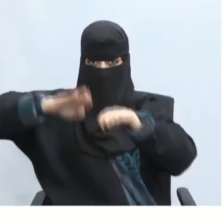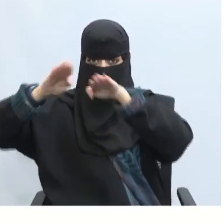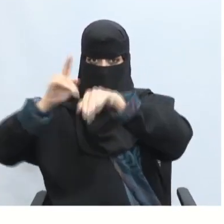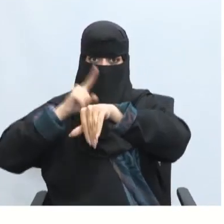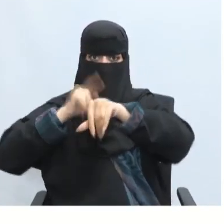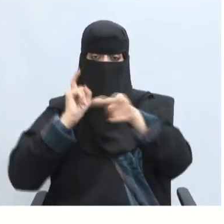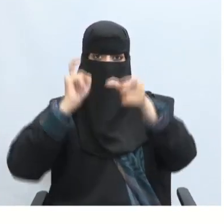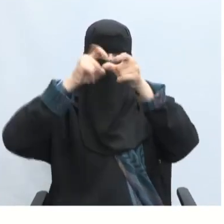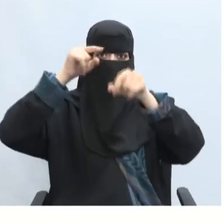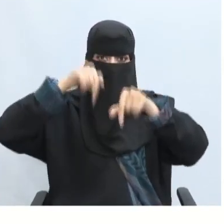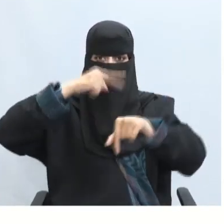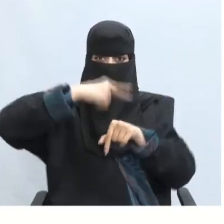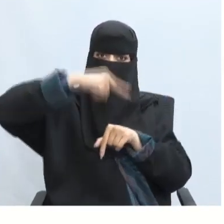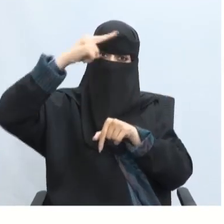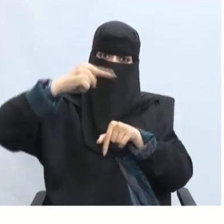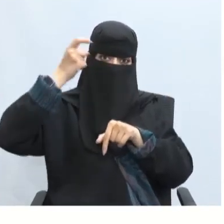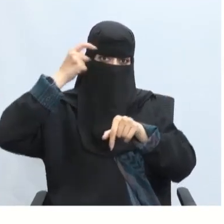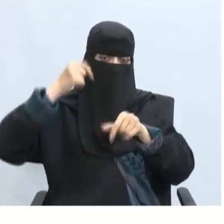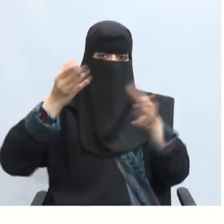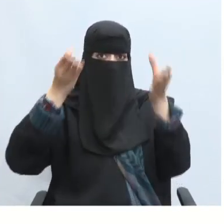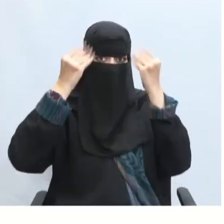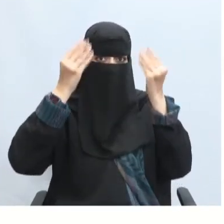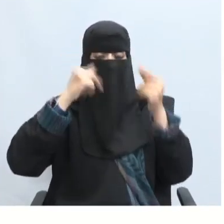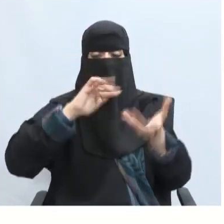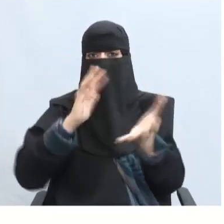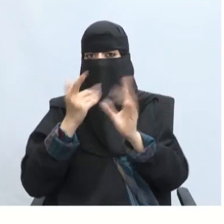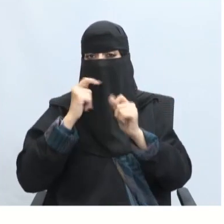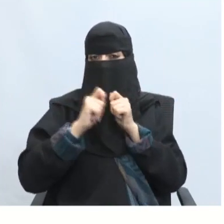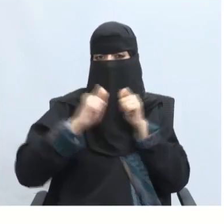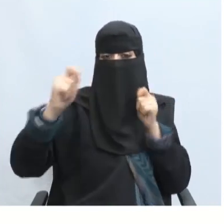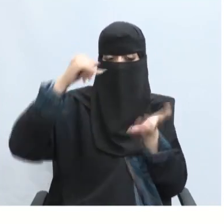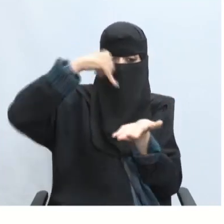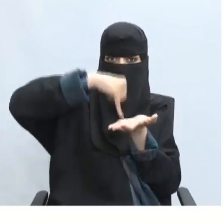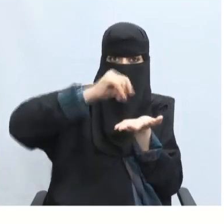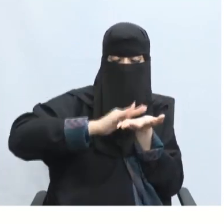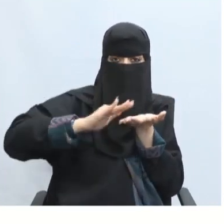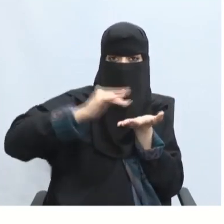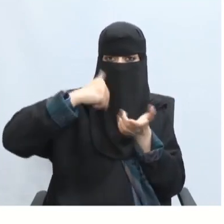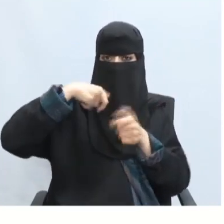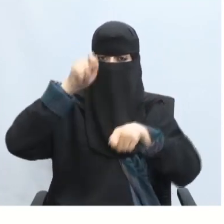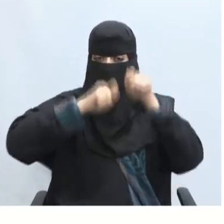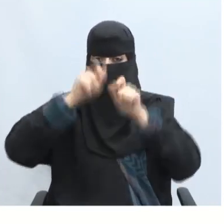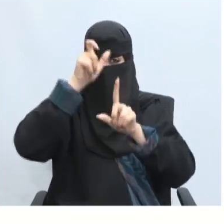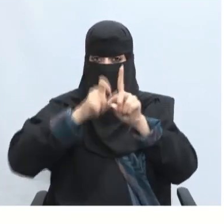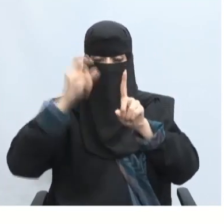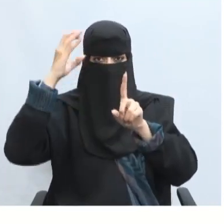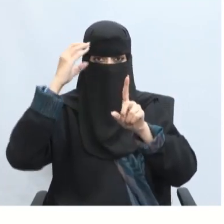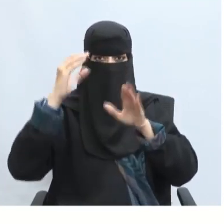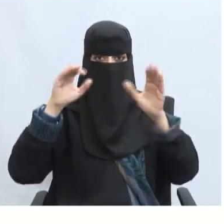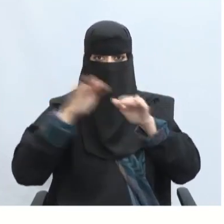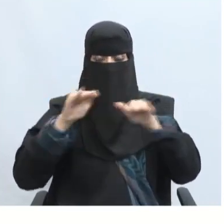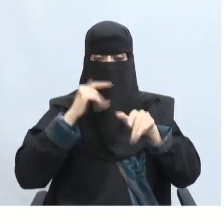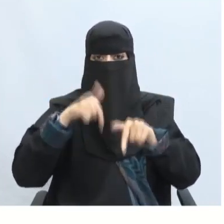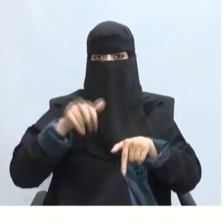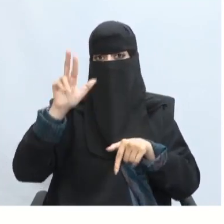الزلزاليه في السايز جرام معلومات حول بعد المركز السطحي كما يستعمل علماء الزلازل السايز